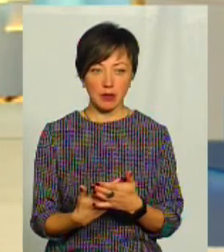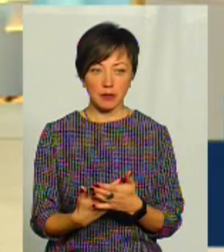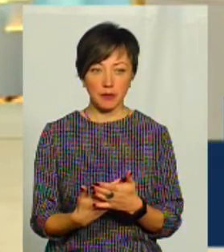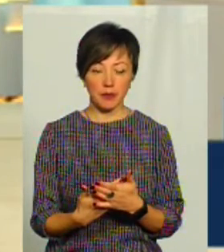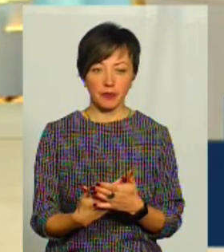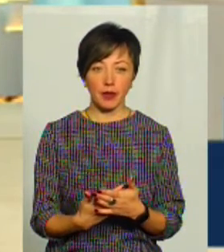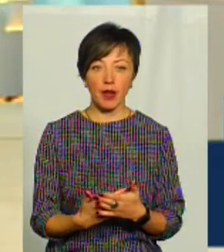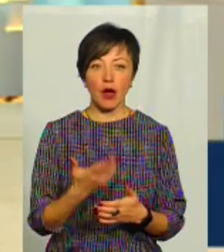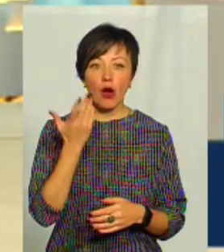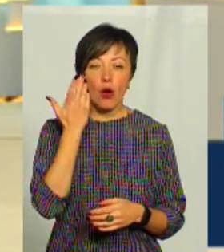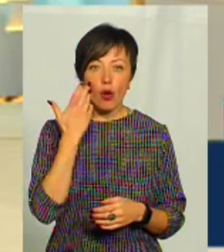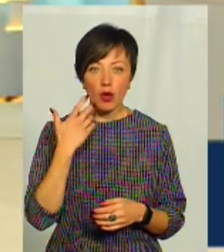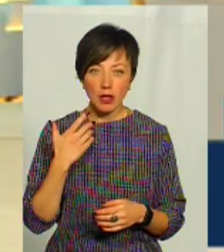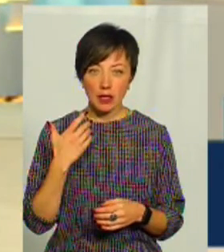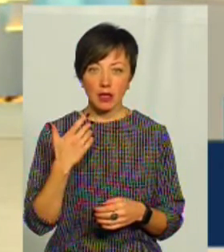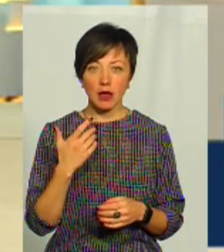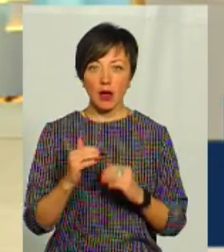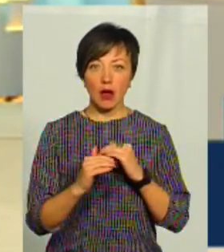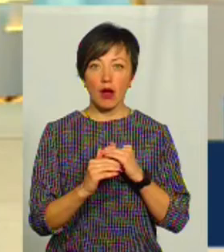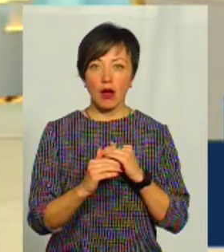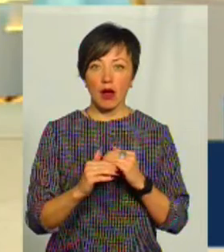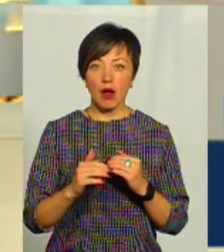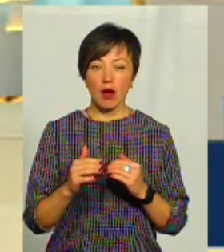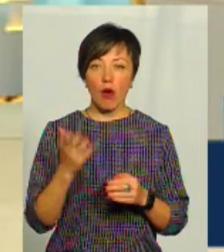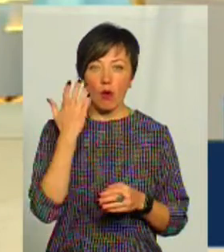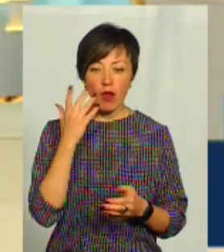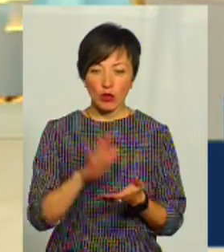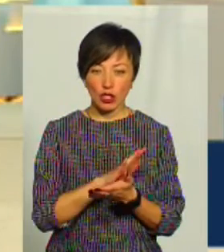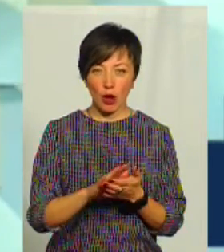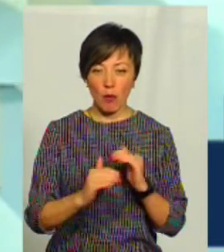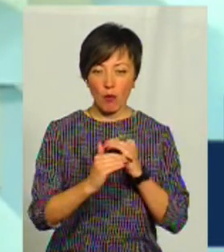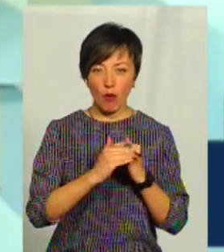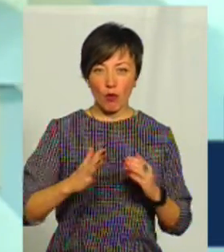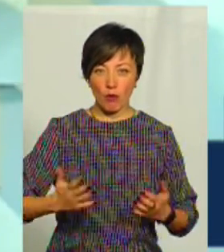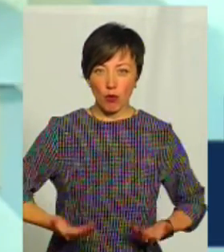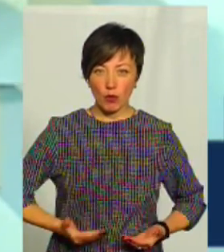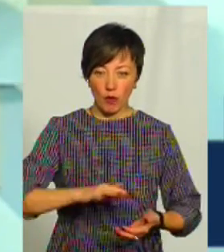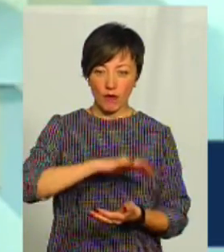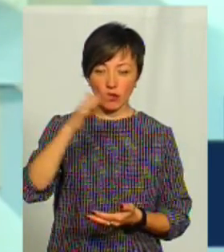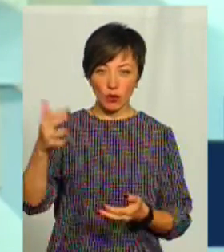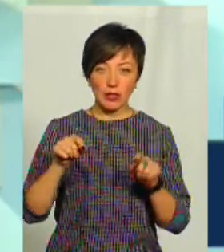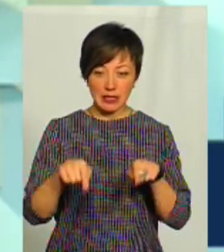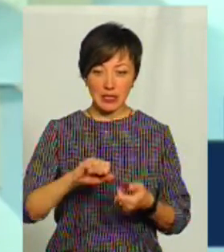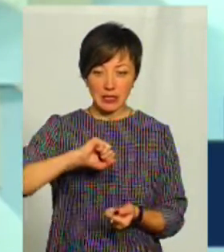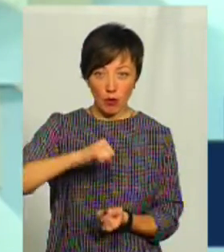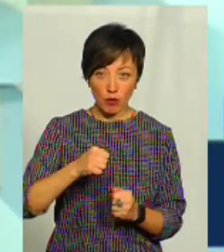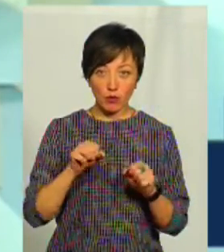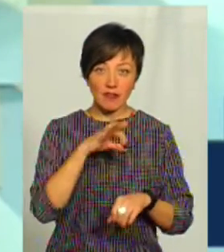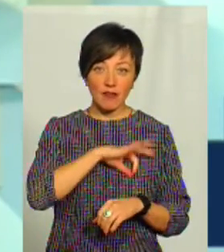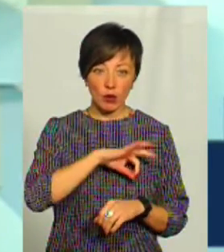при рекультивації полігонів побутових відходів можна застосовувати цей компост, який,